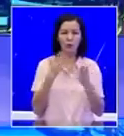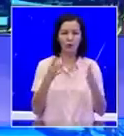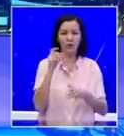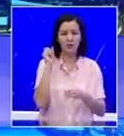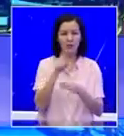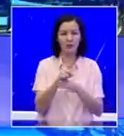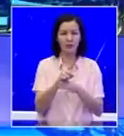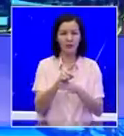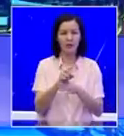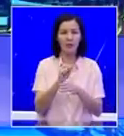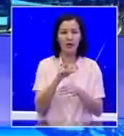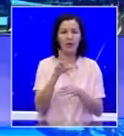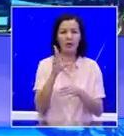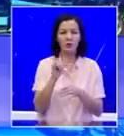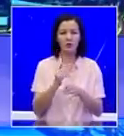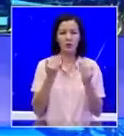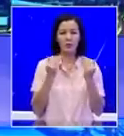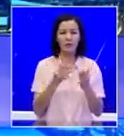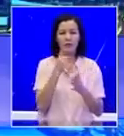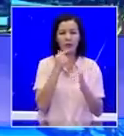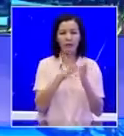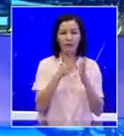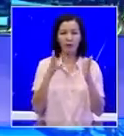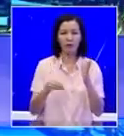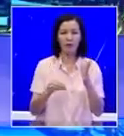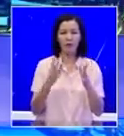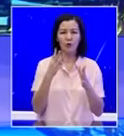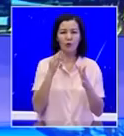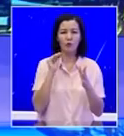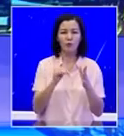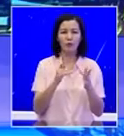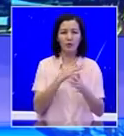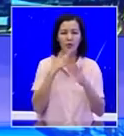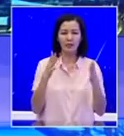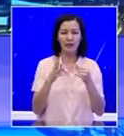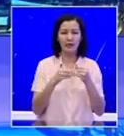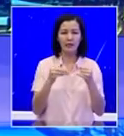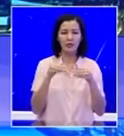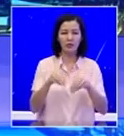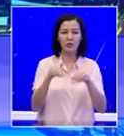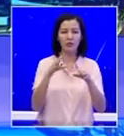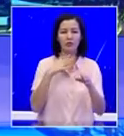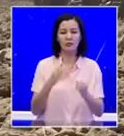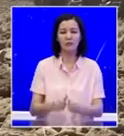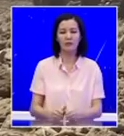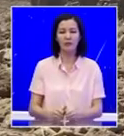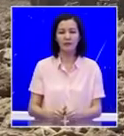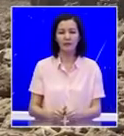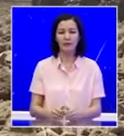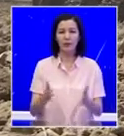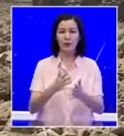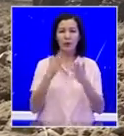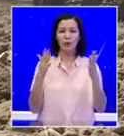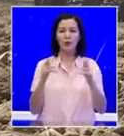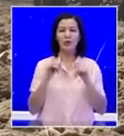аманат артылған ауданның бірі Ақсу биыл тәтті түбір алқабын 3 мыңнан аса гектарға жеткізіпті. Үлкен